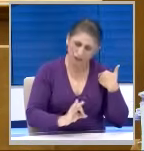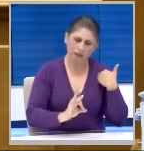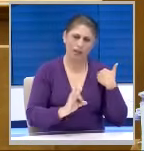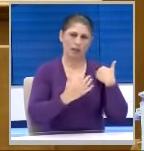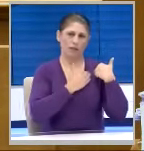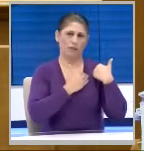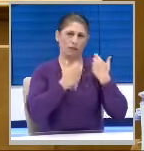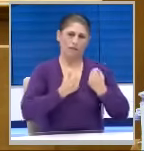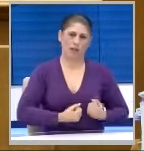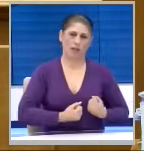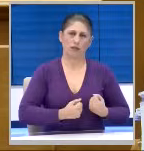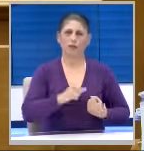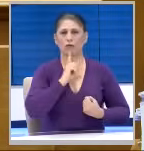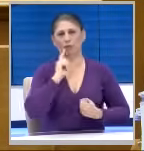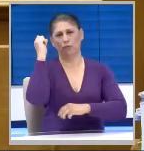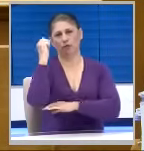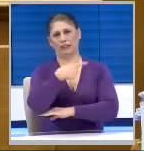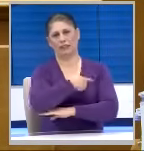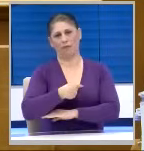βαραίνει σαν